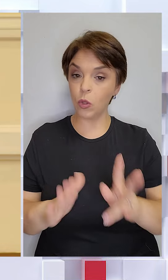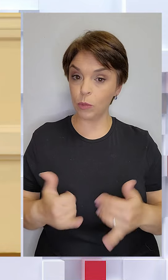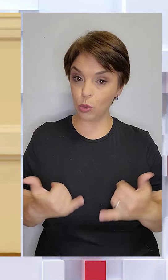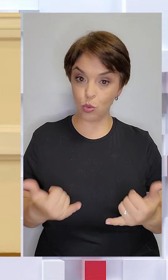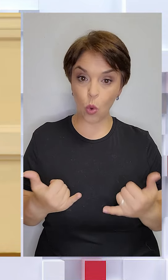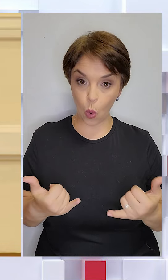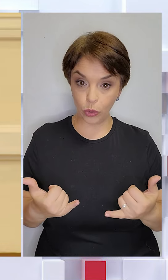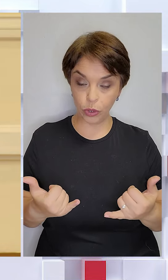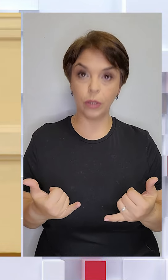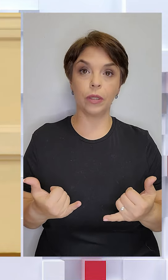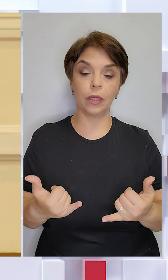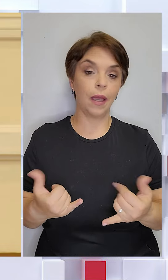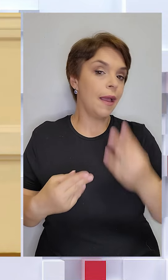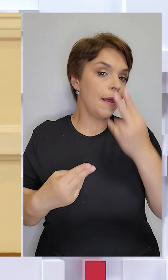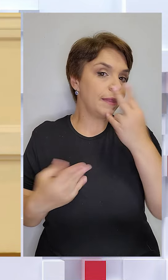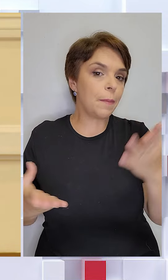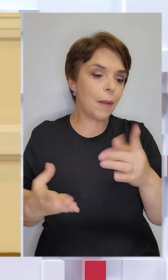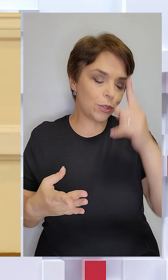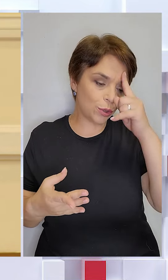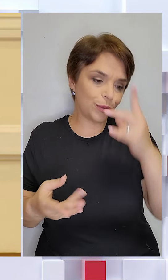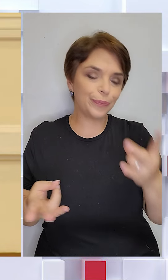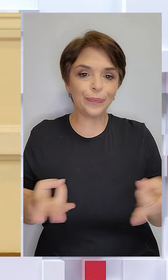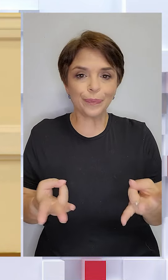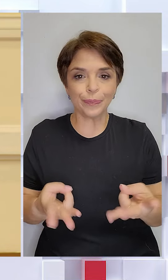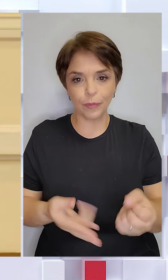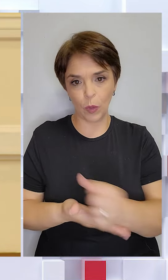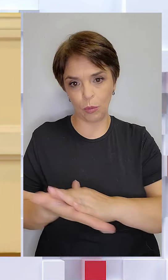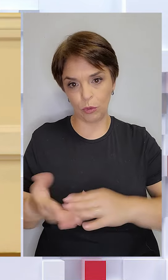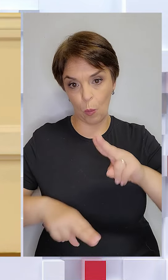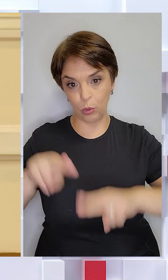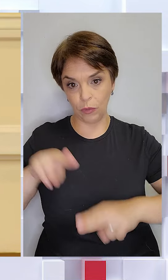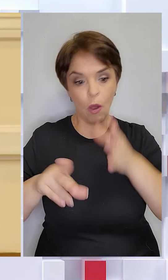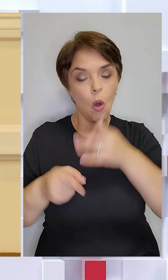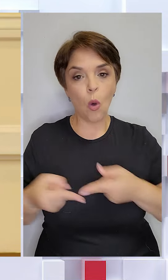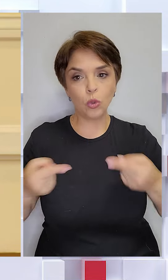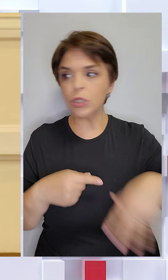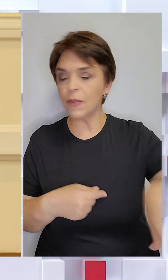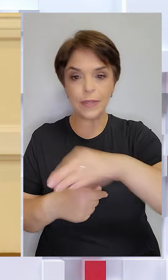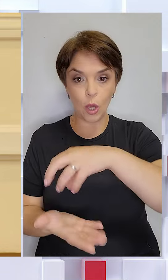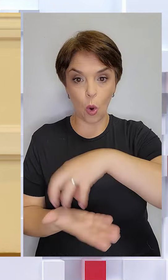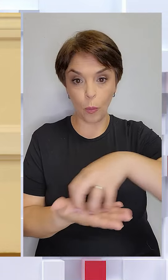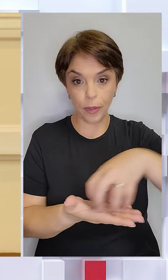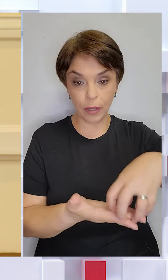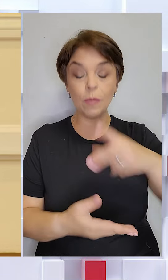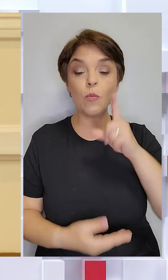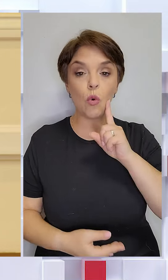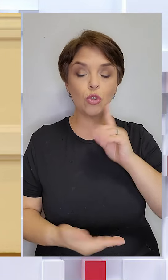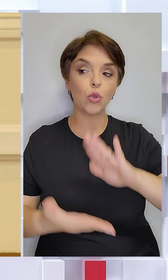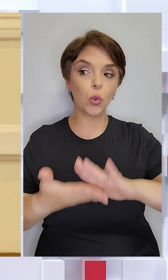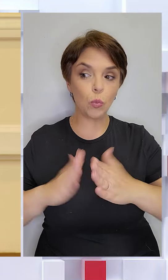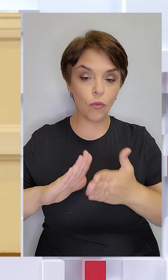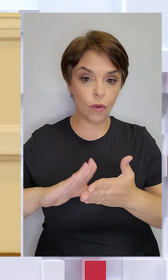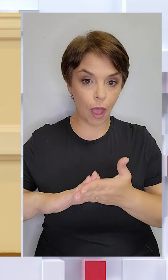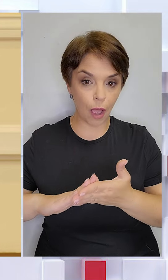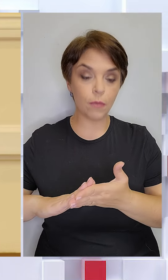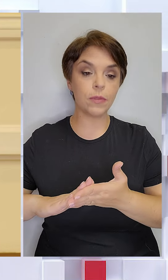сьогодні не бачать доцільності продовжувати будівництво одночасно всіх об'єктів. І ми поки що